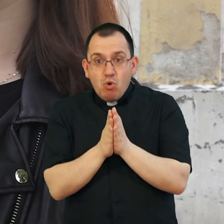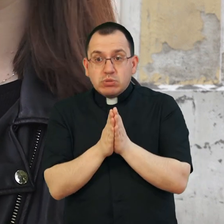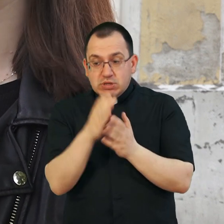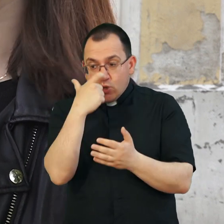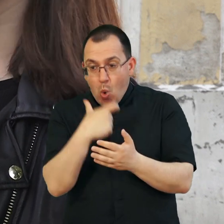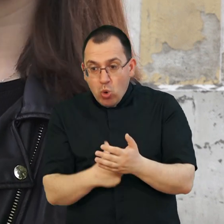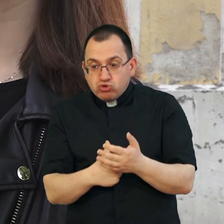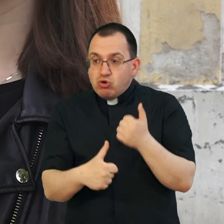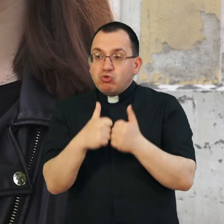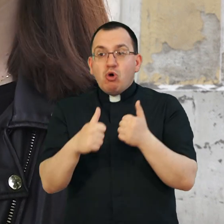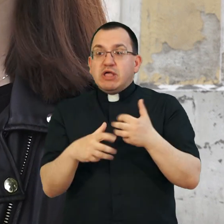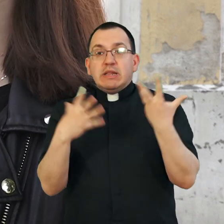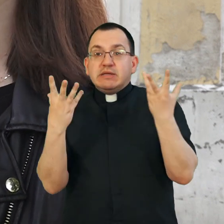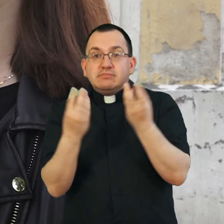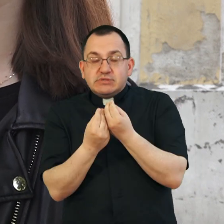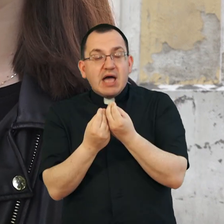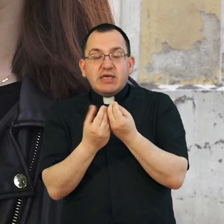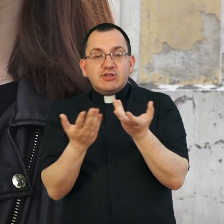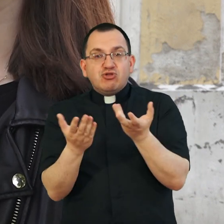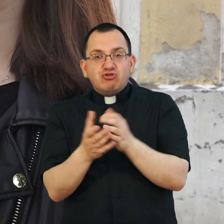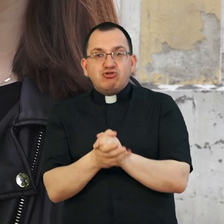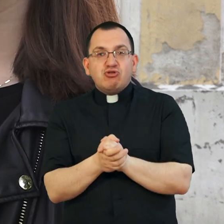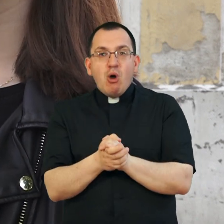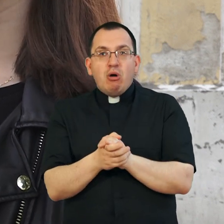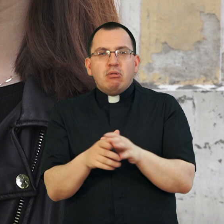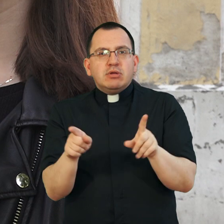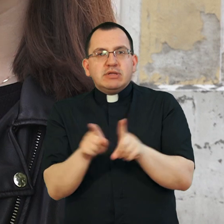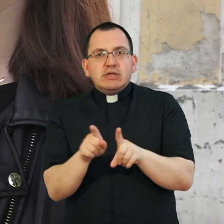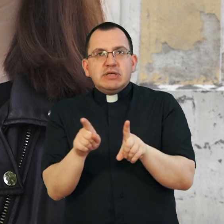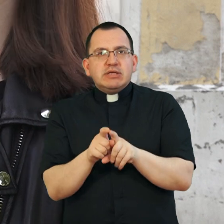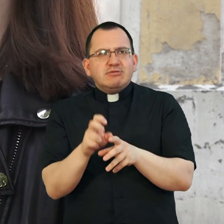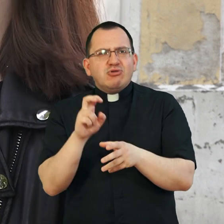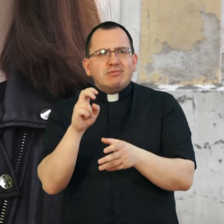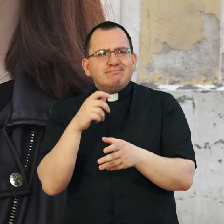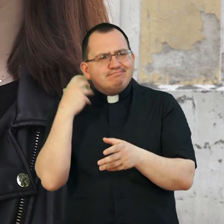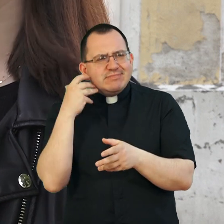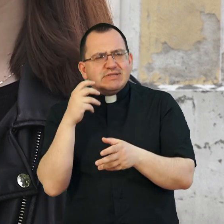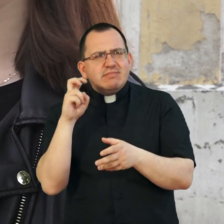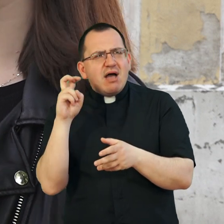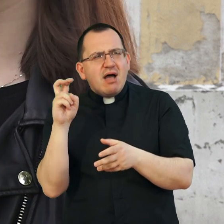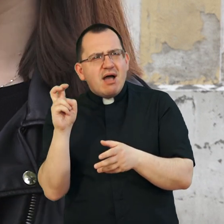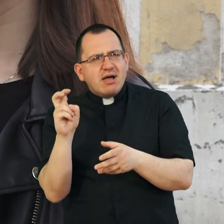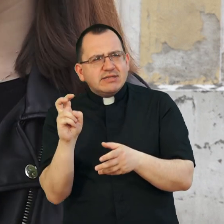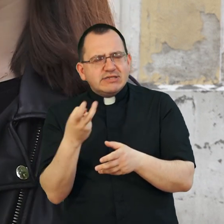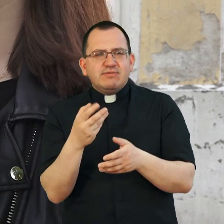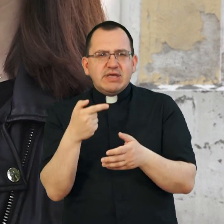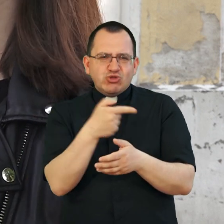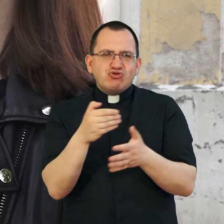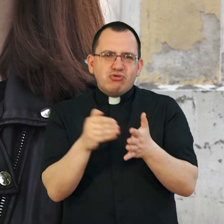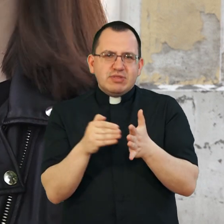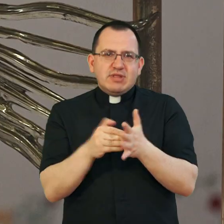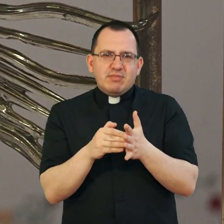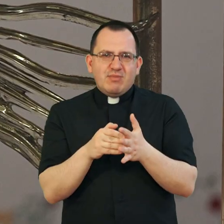su istaknute baš za ovo jerihonsko bdjenje i mislim da to svima zapravo isto puno doprinosi jer